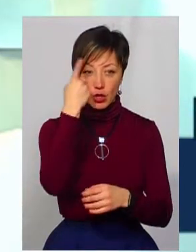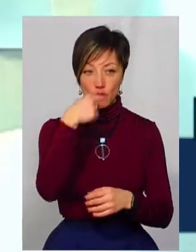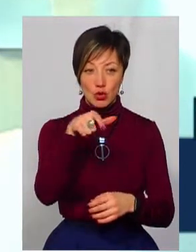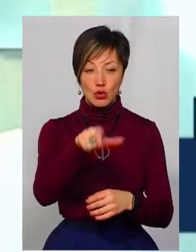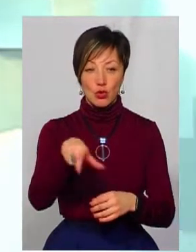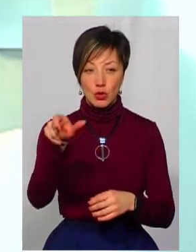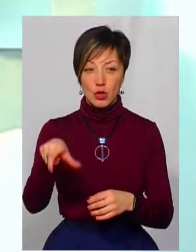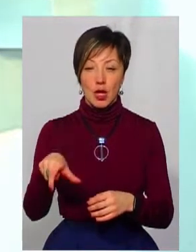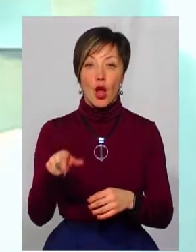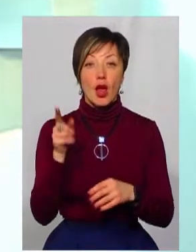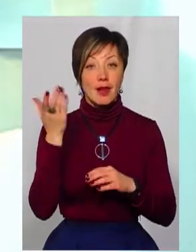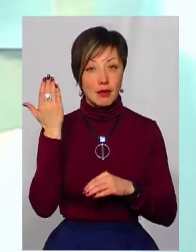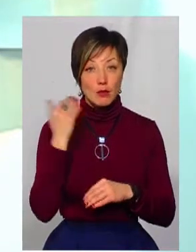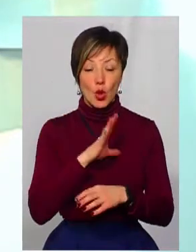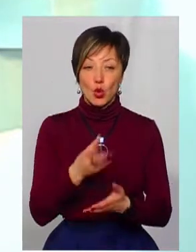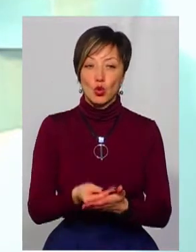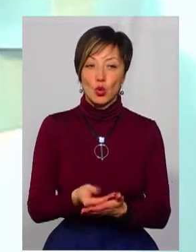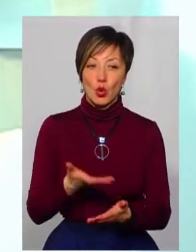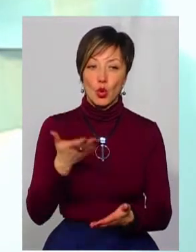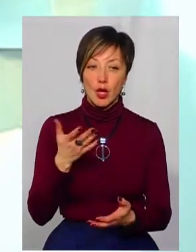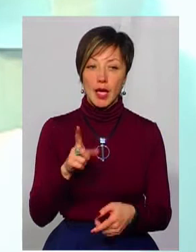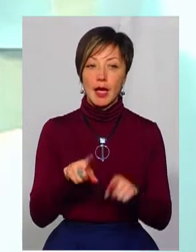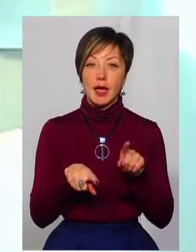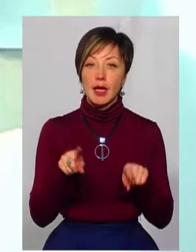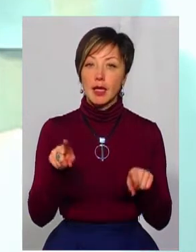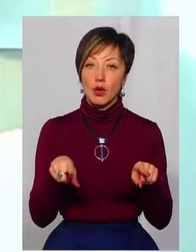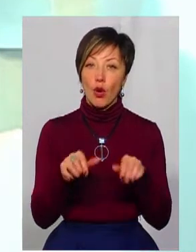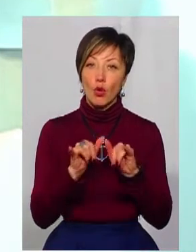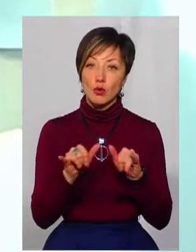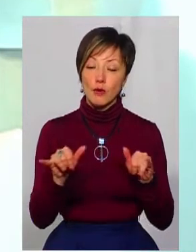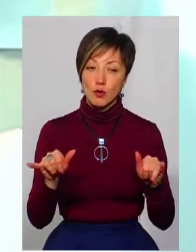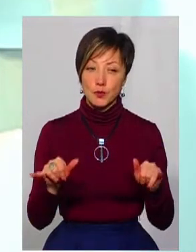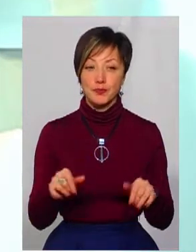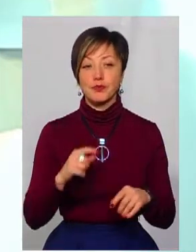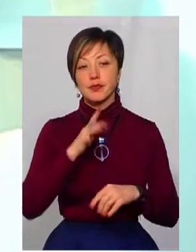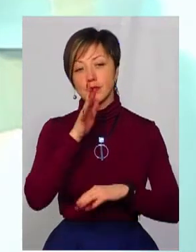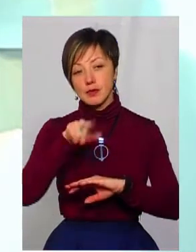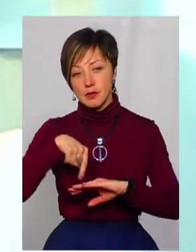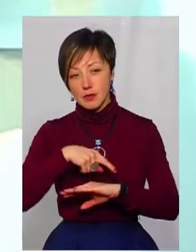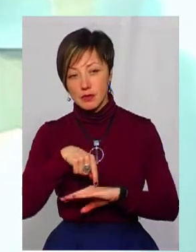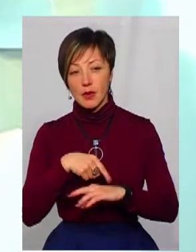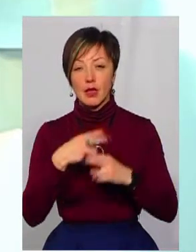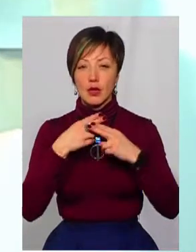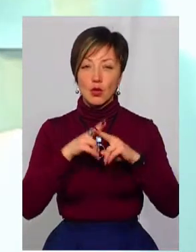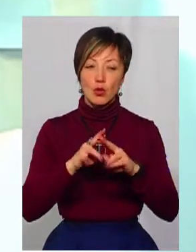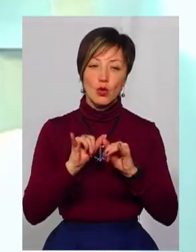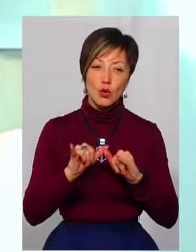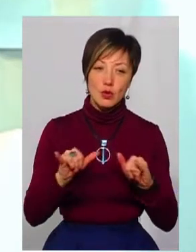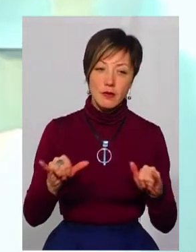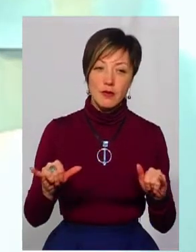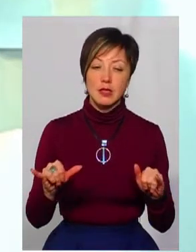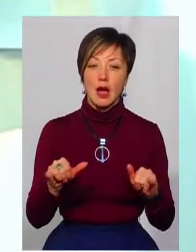тому що вони в той момент були досить дорогі і дуже рідко розповсюджені. А з часом технології почали